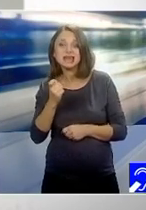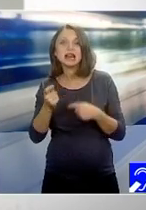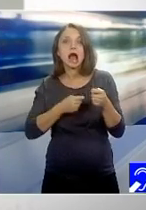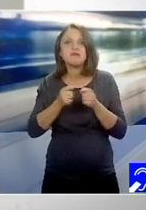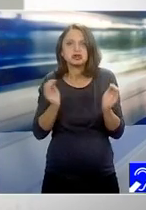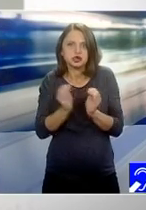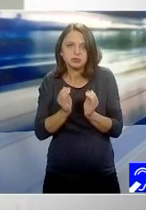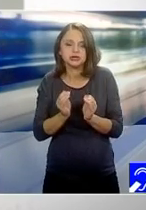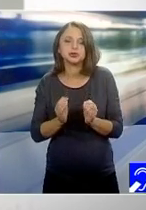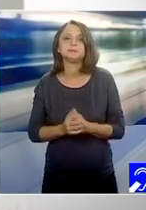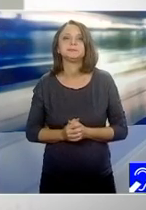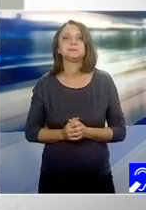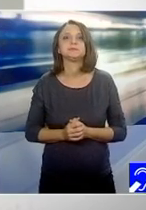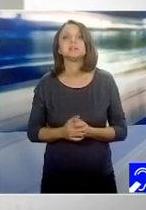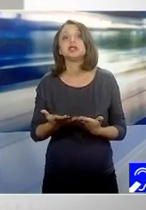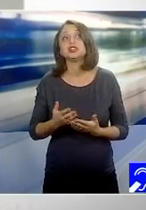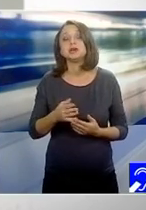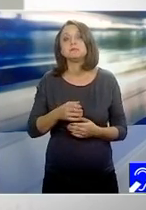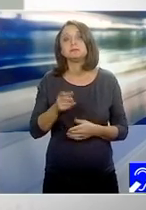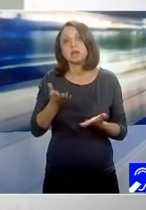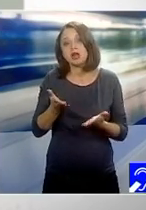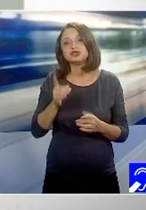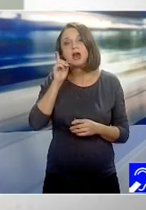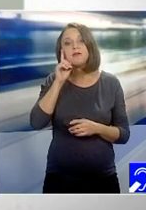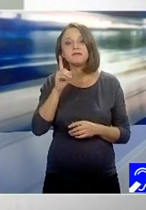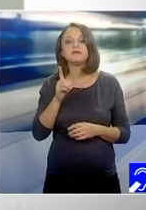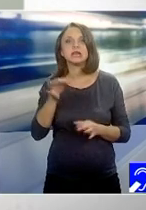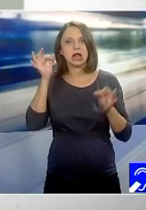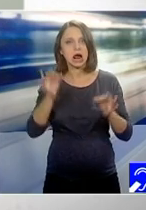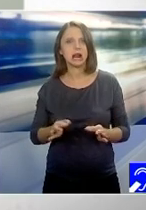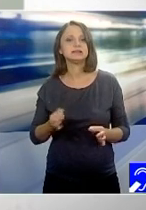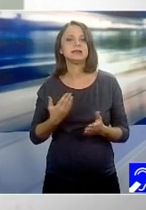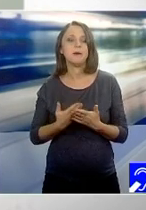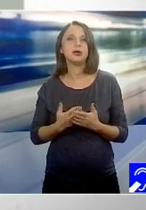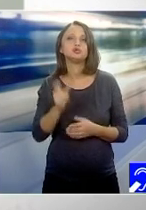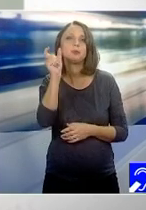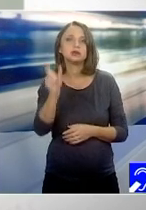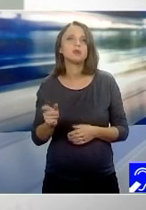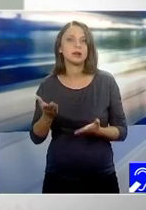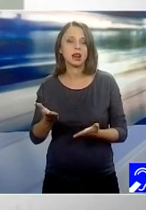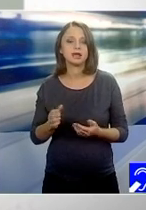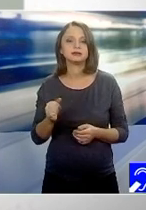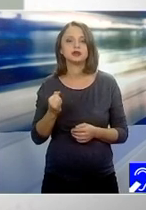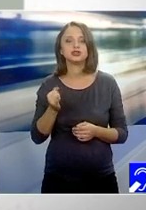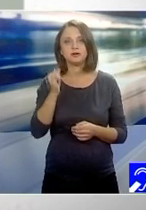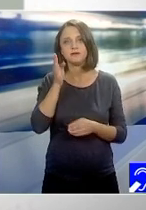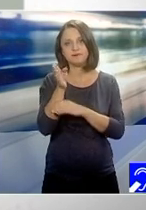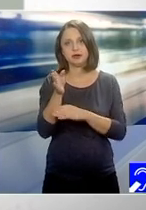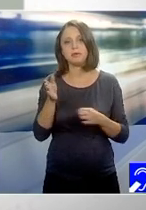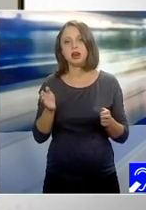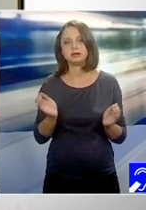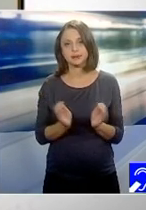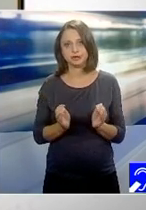microafaceri și va asigura garanția pentru aceste microfinanțe.